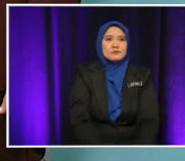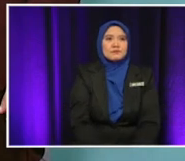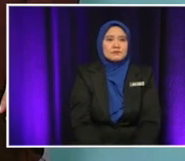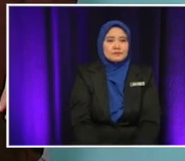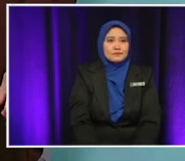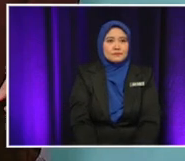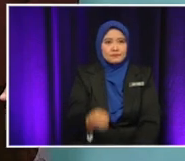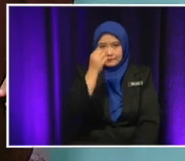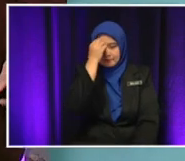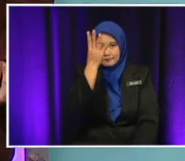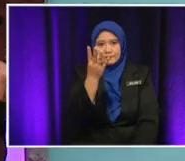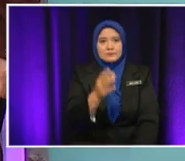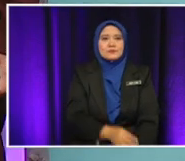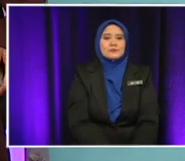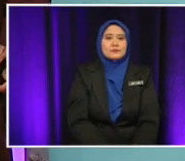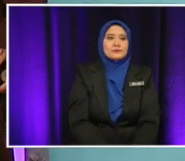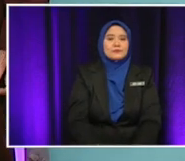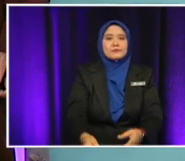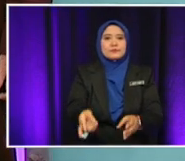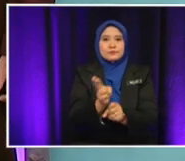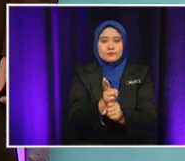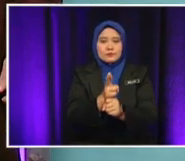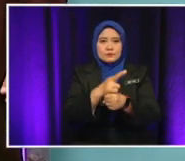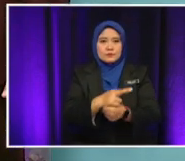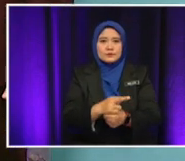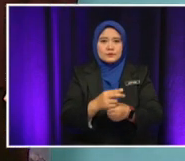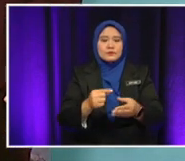tentang grafik digital 7407-1